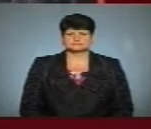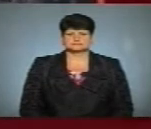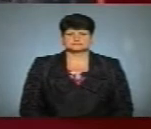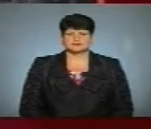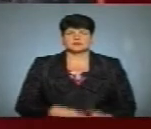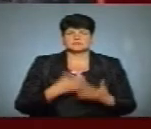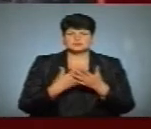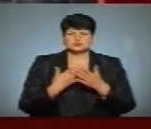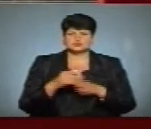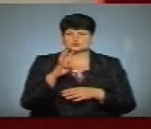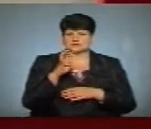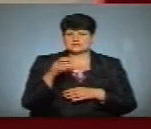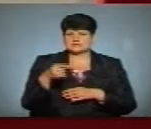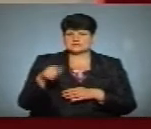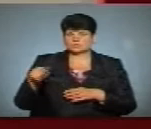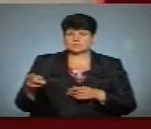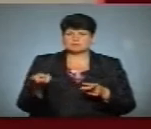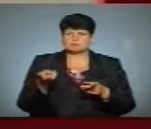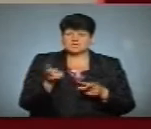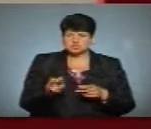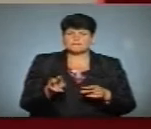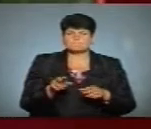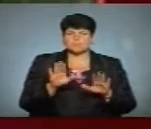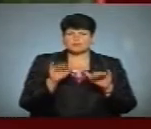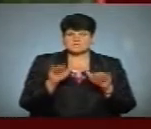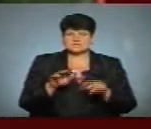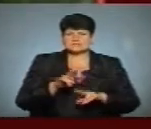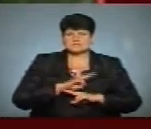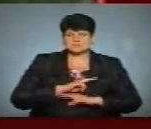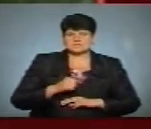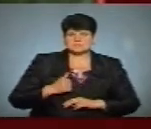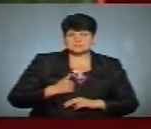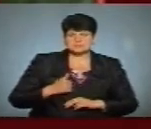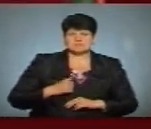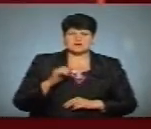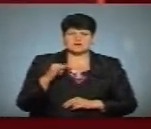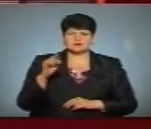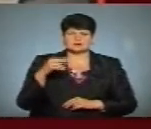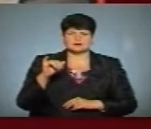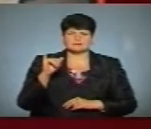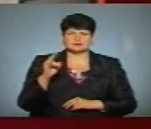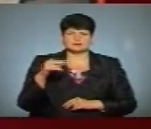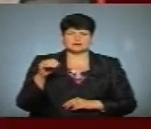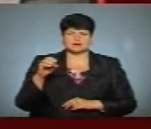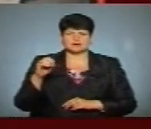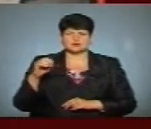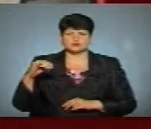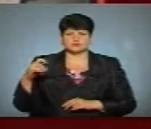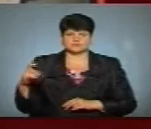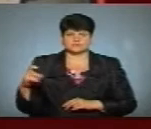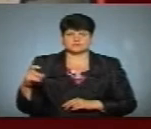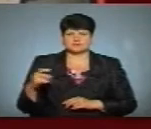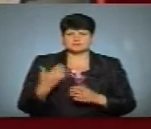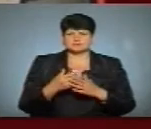Близько 400 тернополян прийшли попрощатися із загиблим бійцем Айдару Іваном Дедюхом. Понад